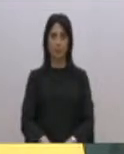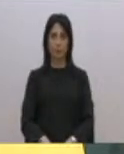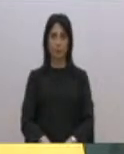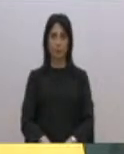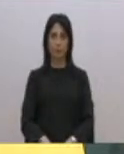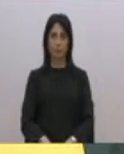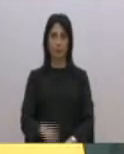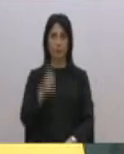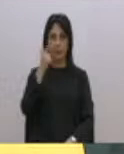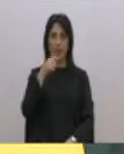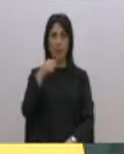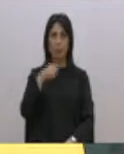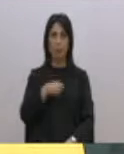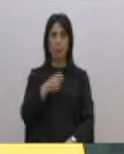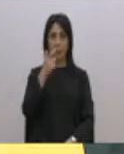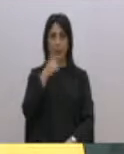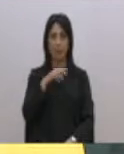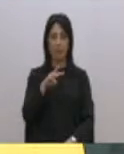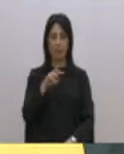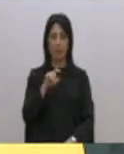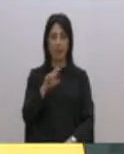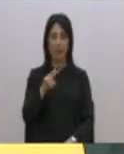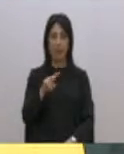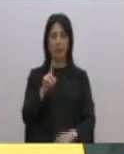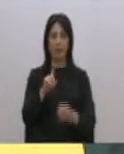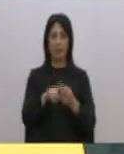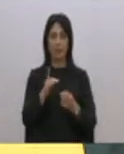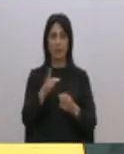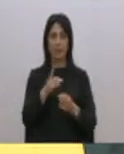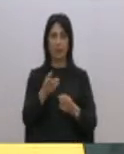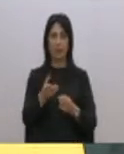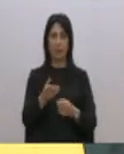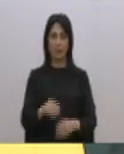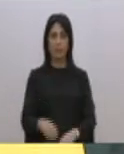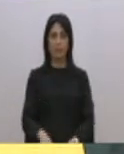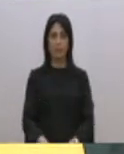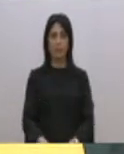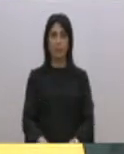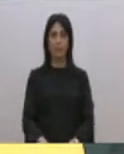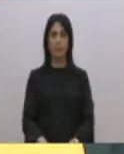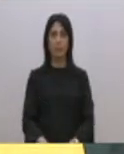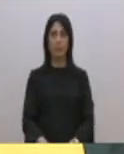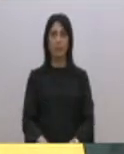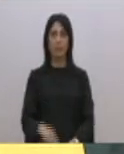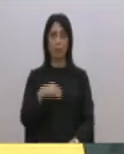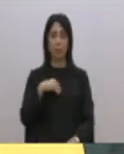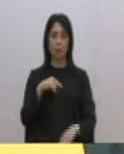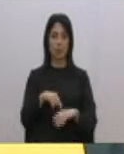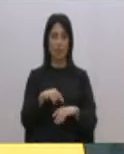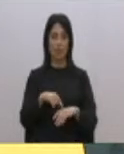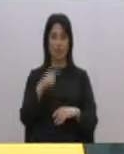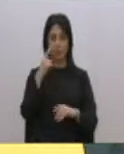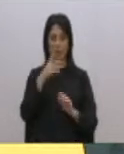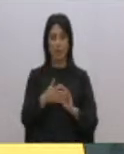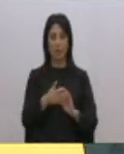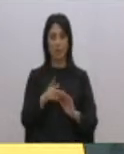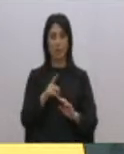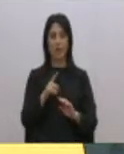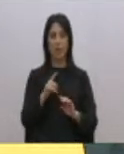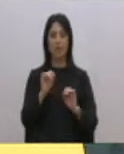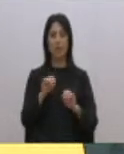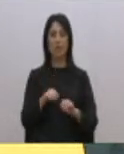ცენტრში განათლების უფლებას ბატონი მიხეილი შეეხო კიდევ ერთხელ, ანუ დასულისკვეთება გასაგები აბსოლუტურად, რომ რაც